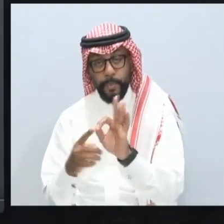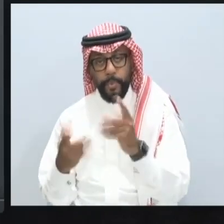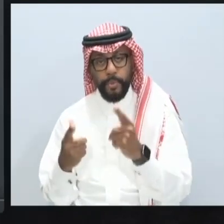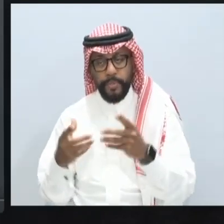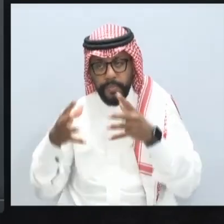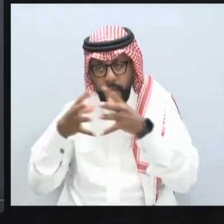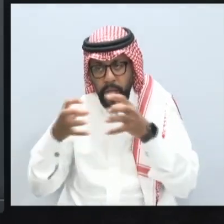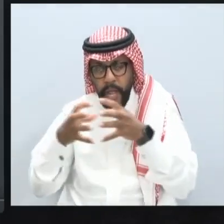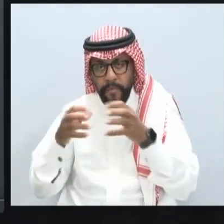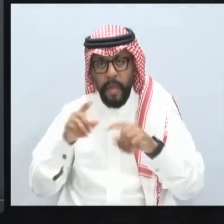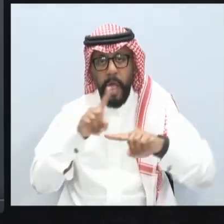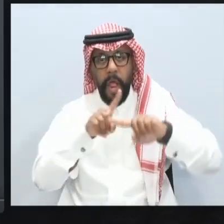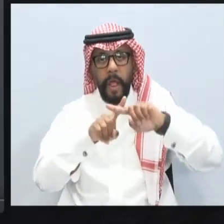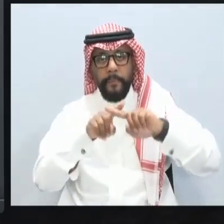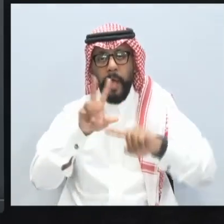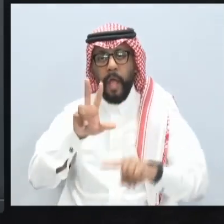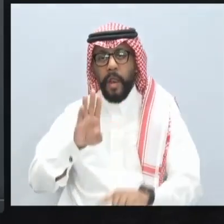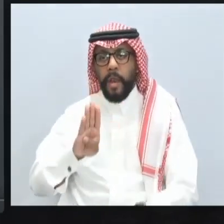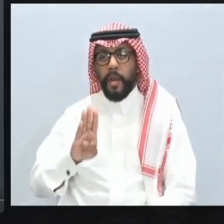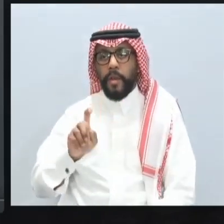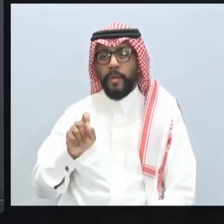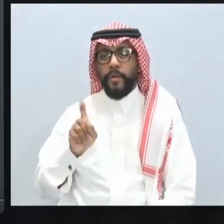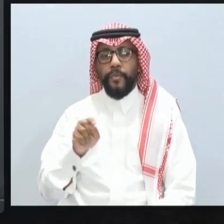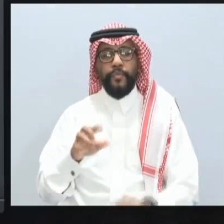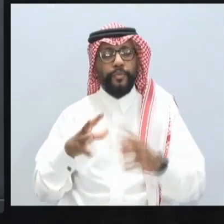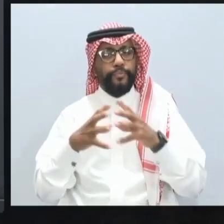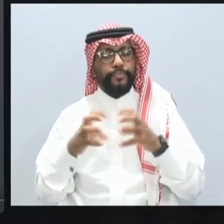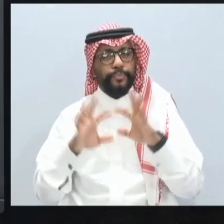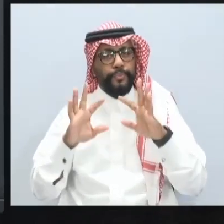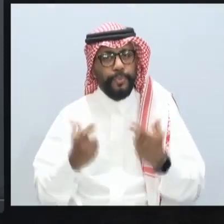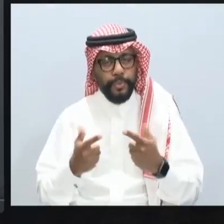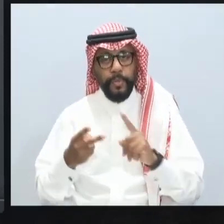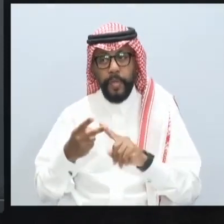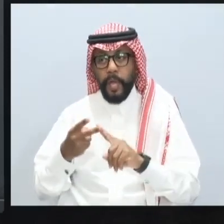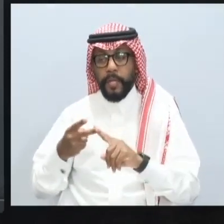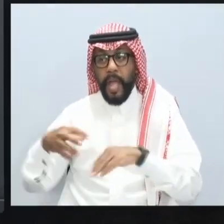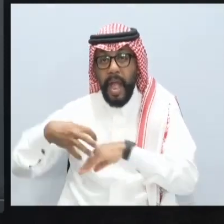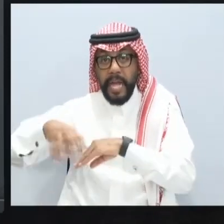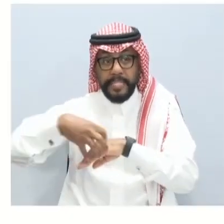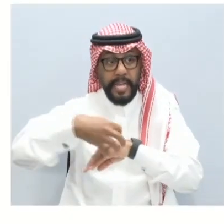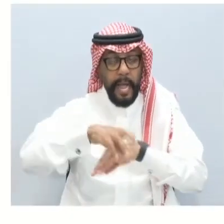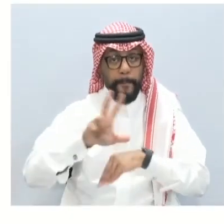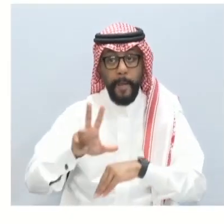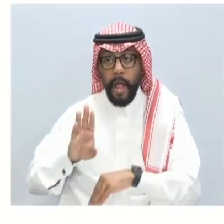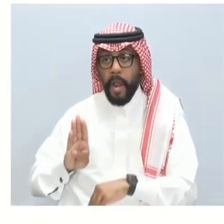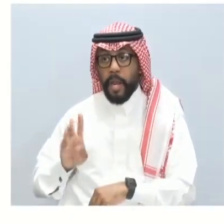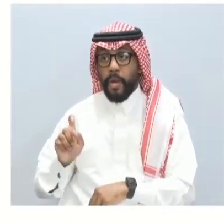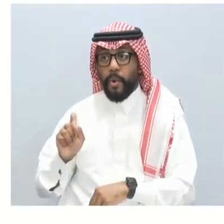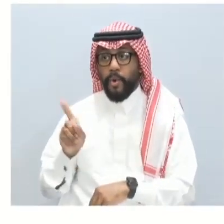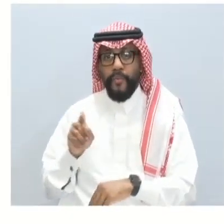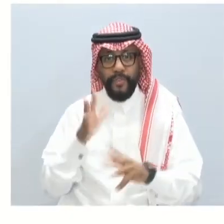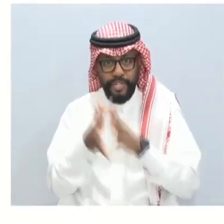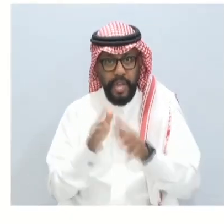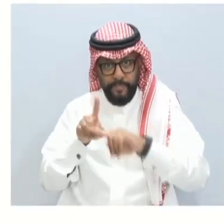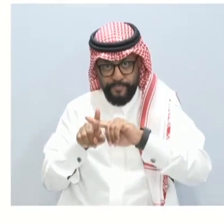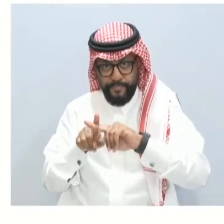وايضا ان يتعرف الطالب على اقسام الكفر وايضا ان يعدد الطالب اقسام